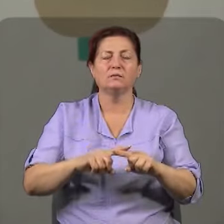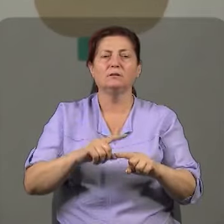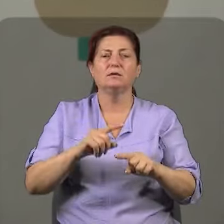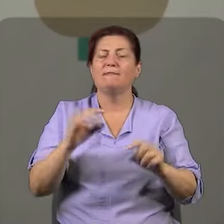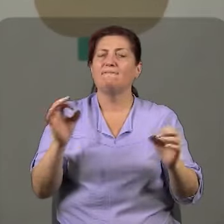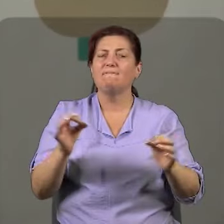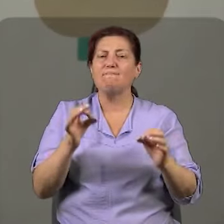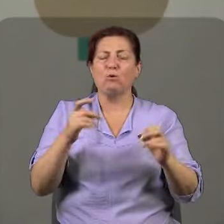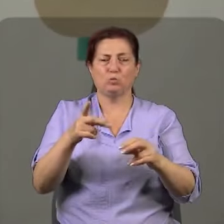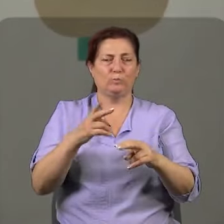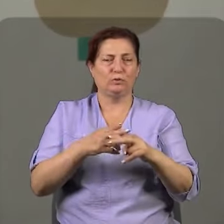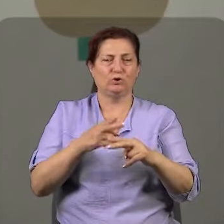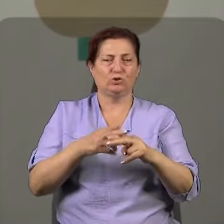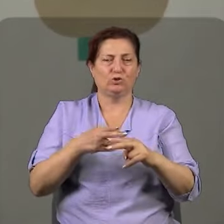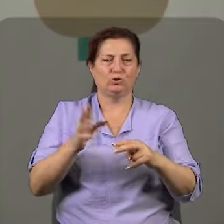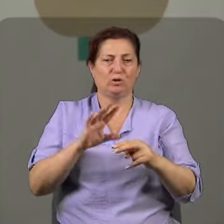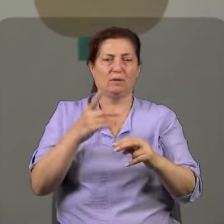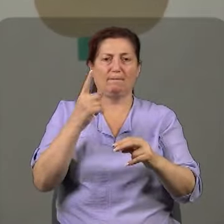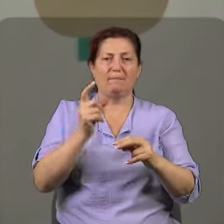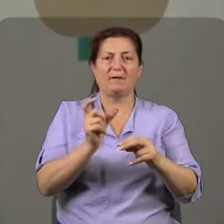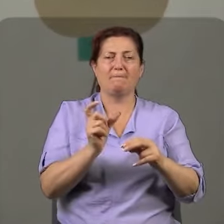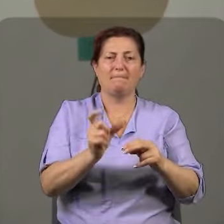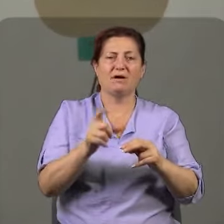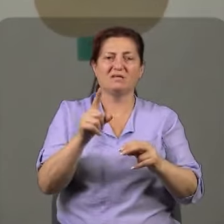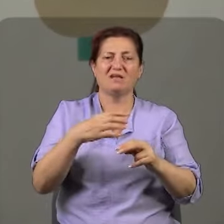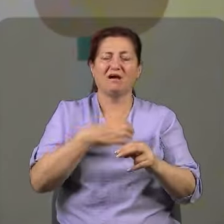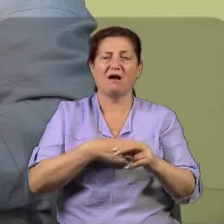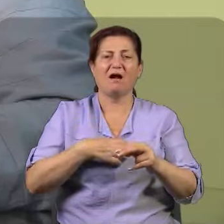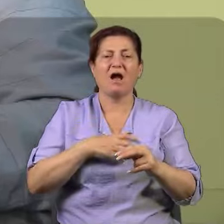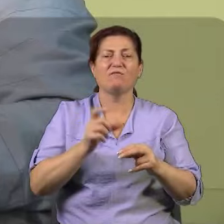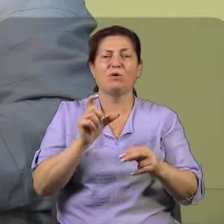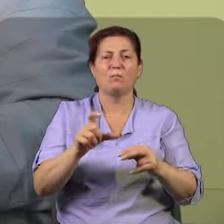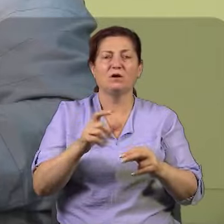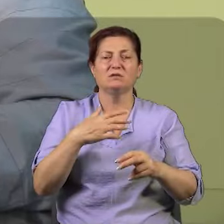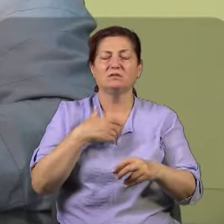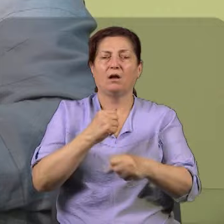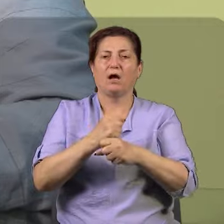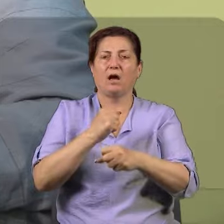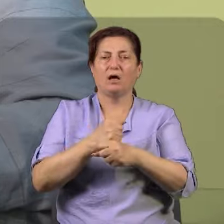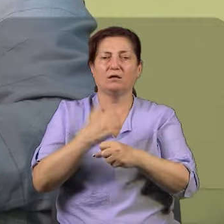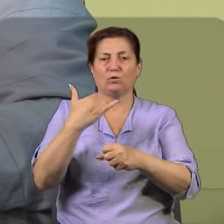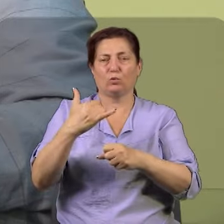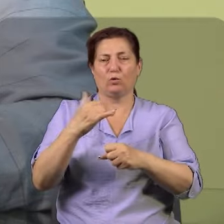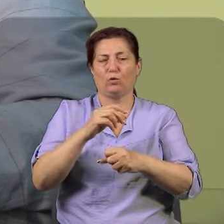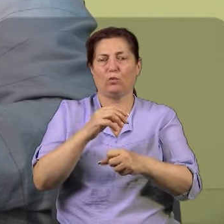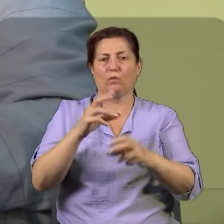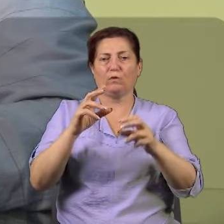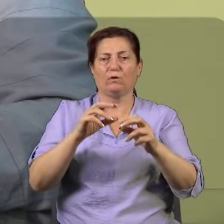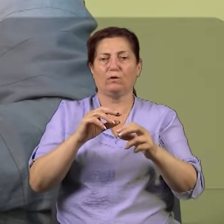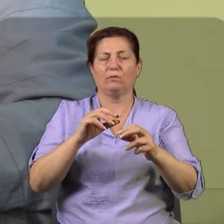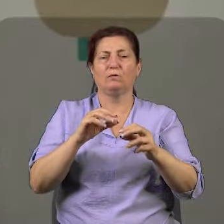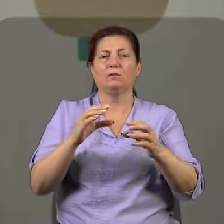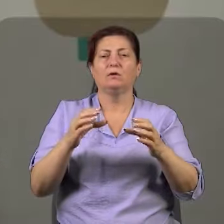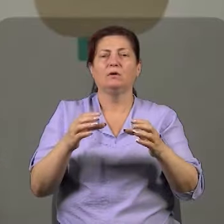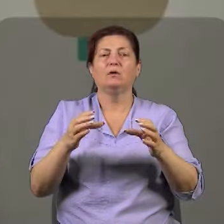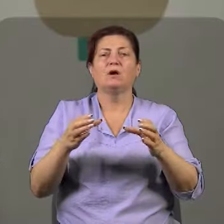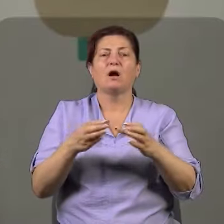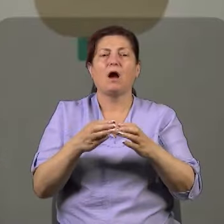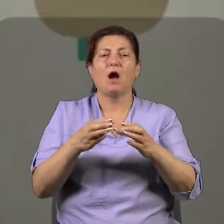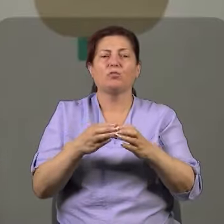չի խանգարում, մենք դրա մի մասը, այն ամենակարևոր մասը այսօր սկսել անել եղած ենթակառուցվածքների վրա, թե ինչի ենք որոշել, որ